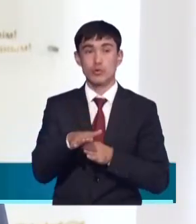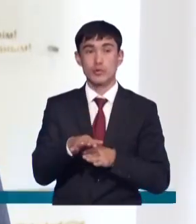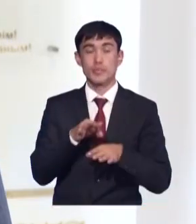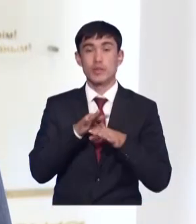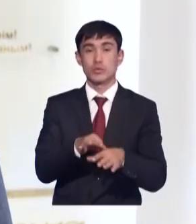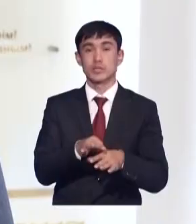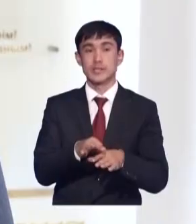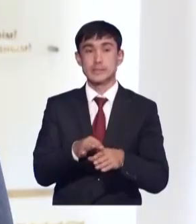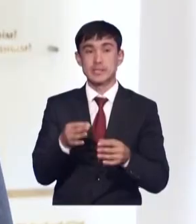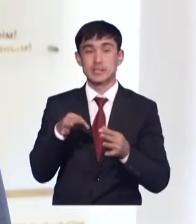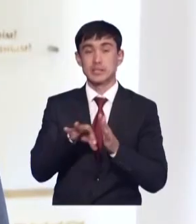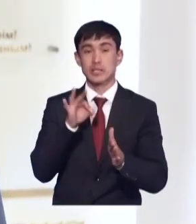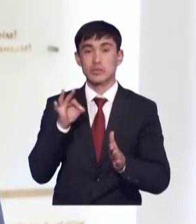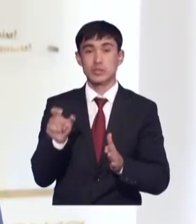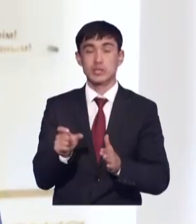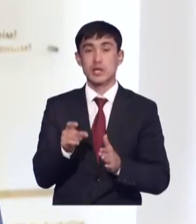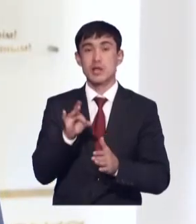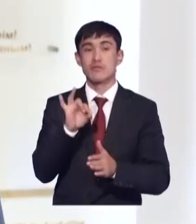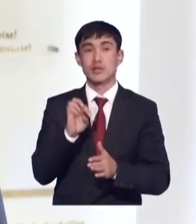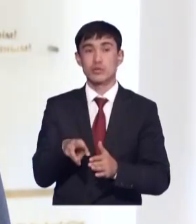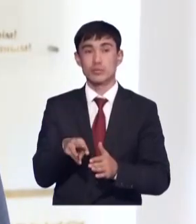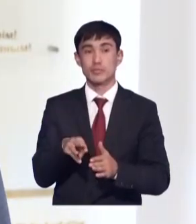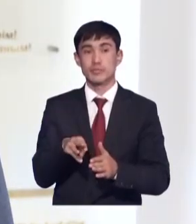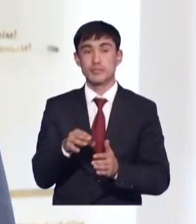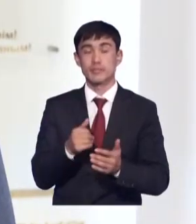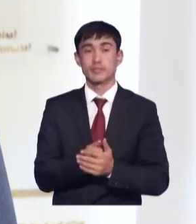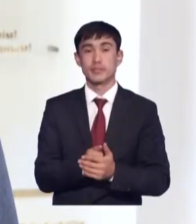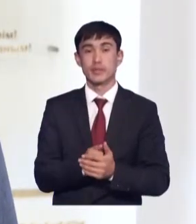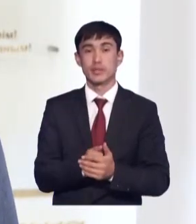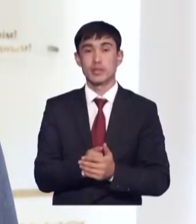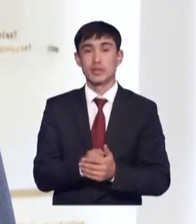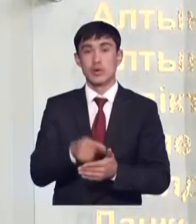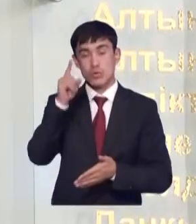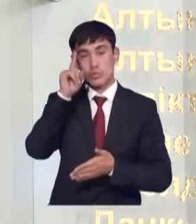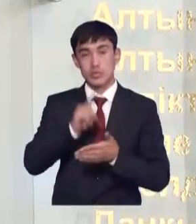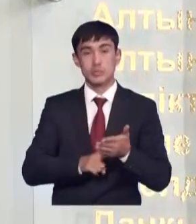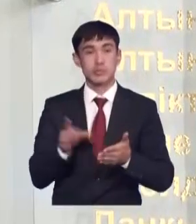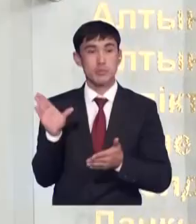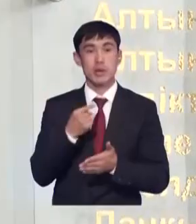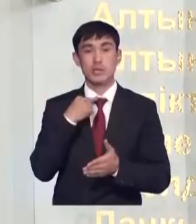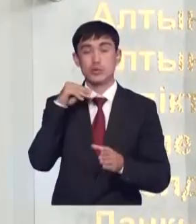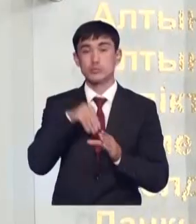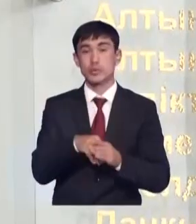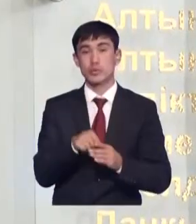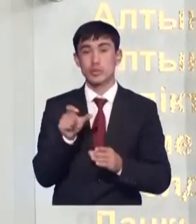өткен сайлаударда референдум биылғыға үміттеміз барлық дауыс беруге